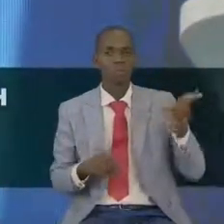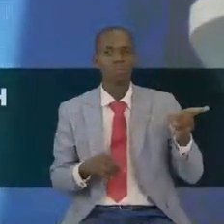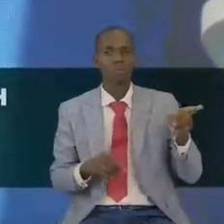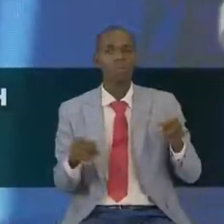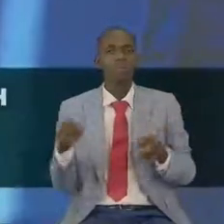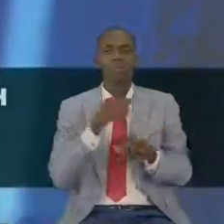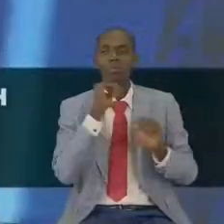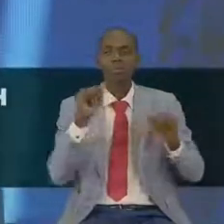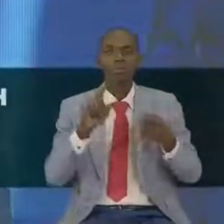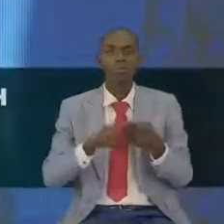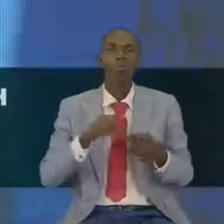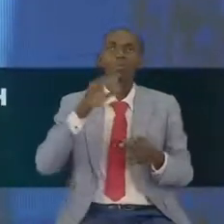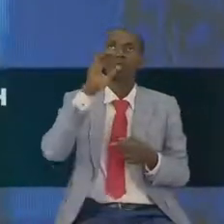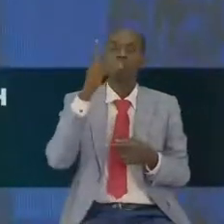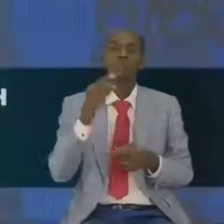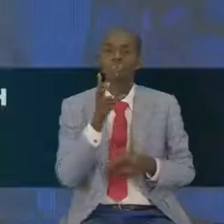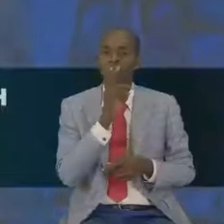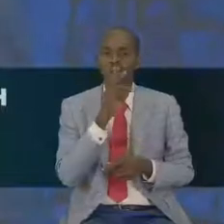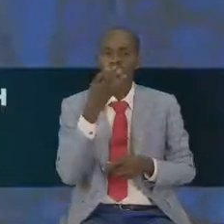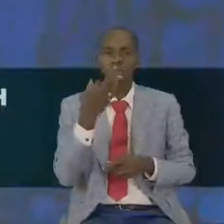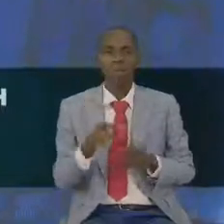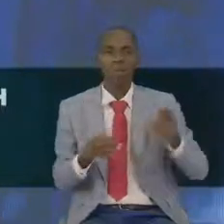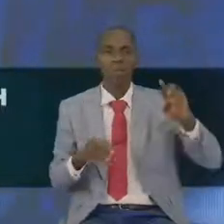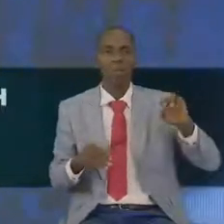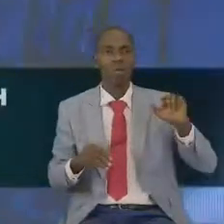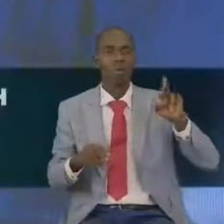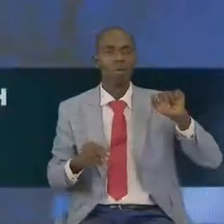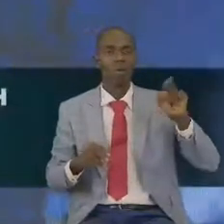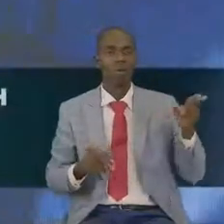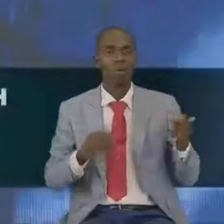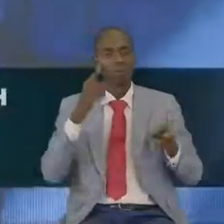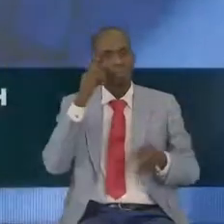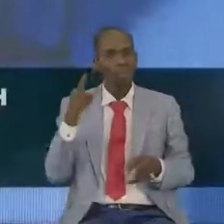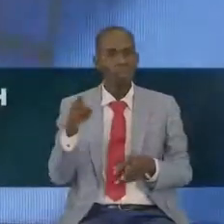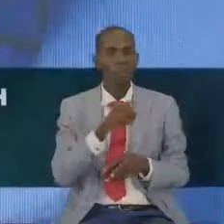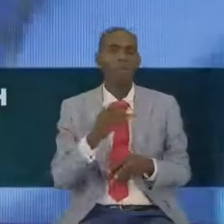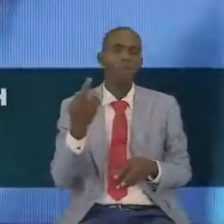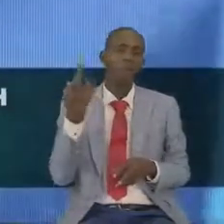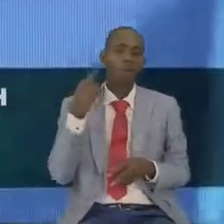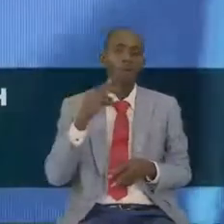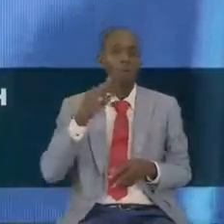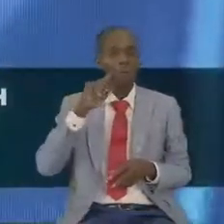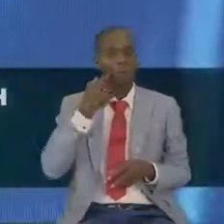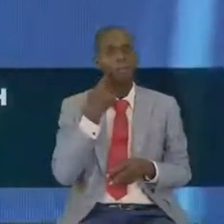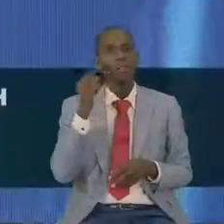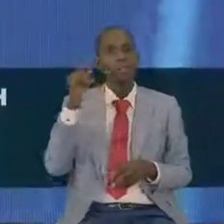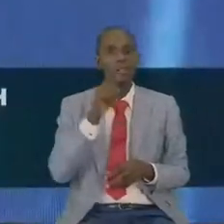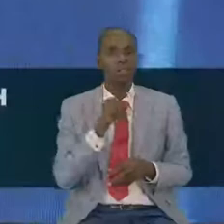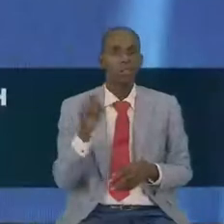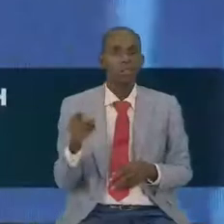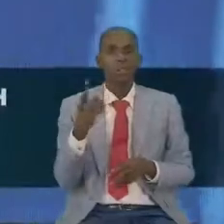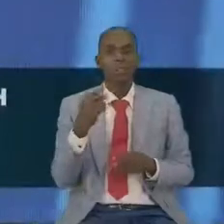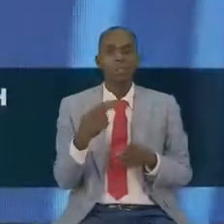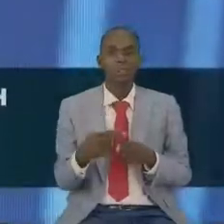mais ils ne purent pas boire l'eau de Mara parce qu'elle était amère. C'est pourquoi ce